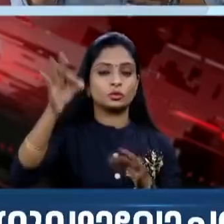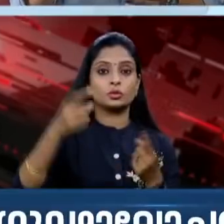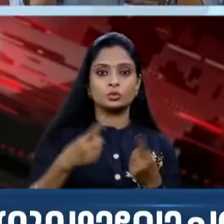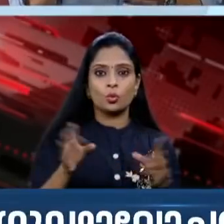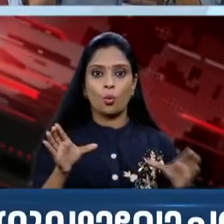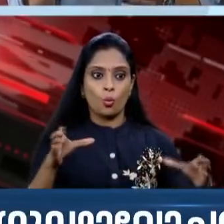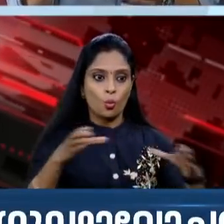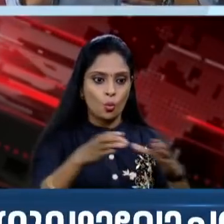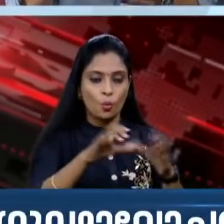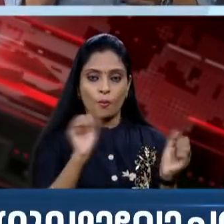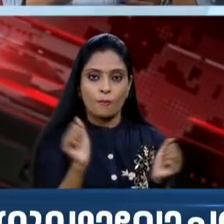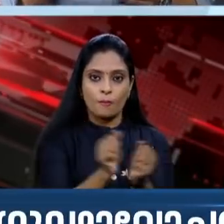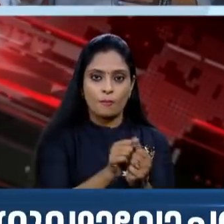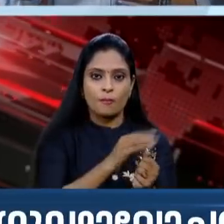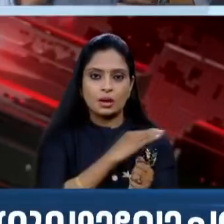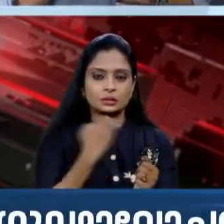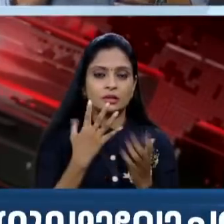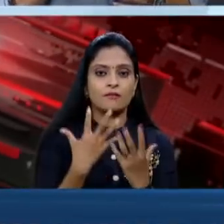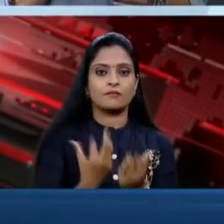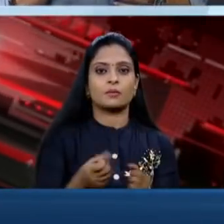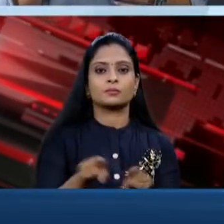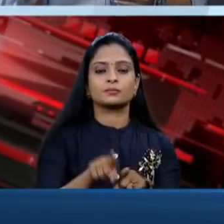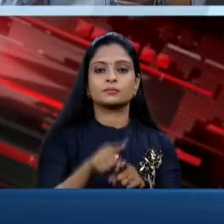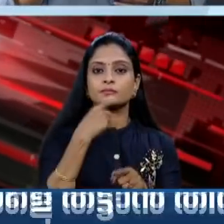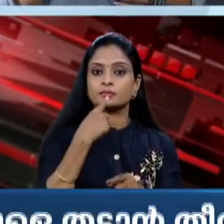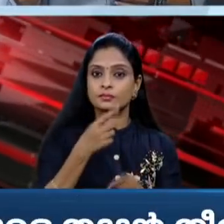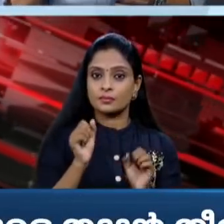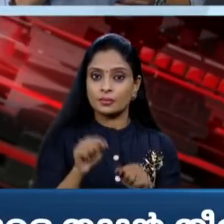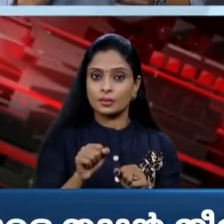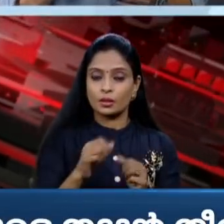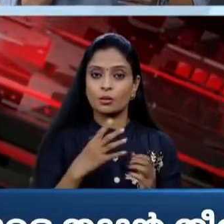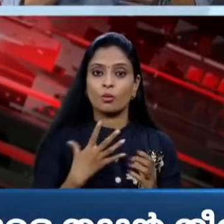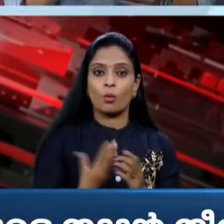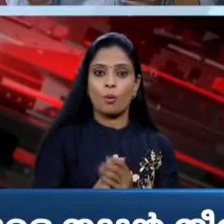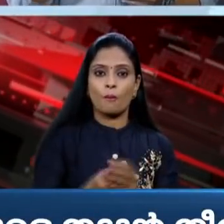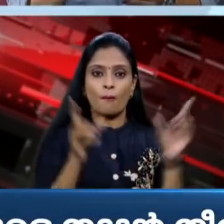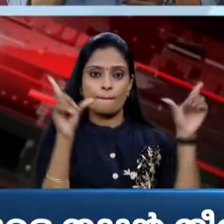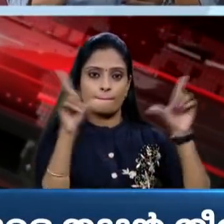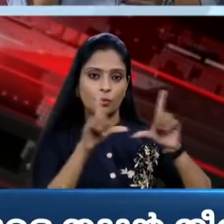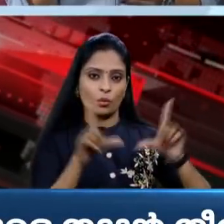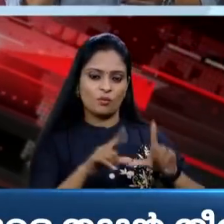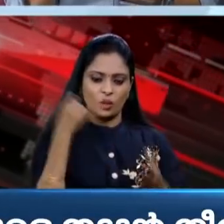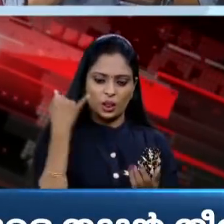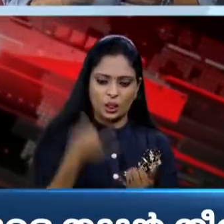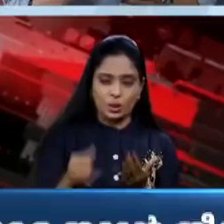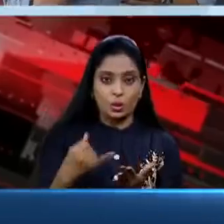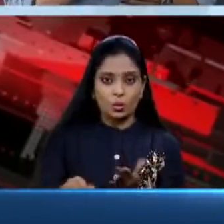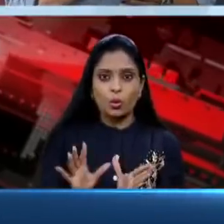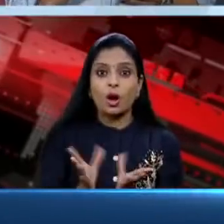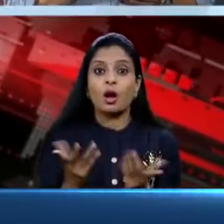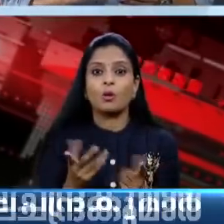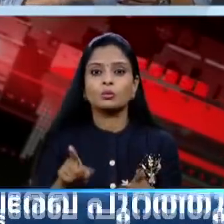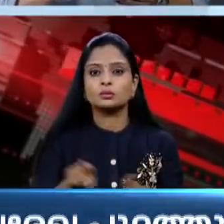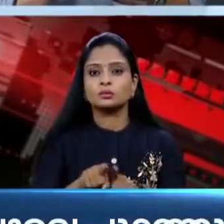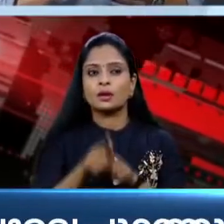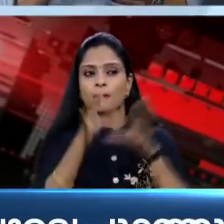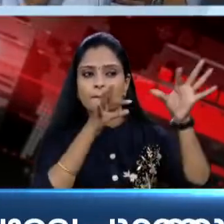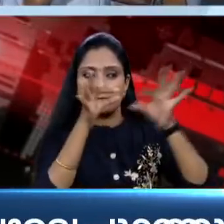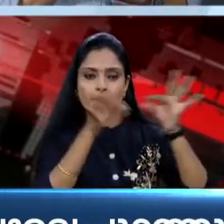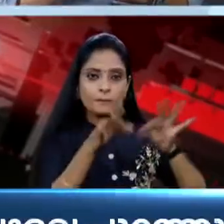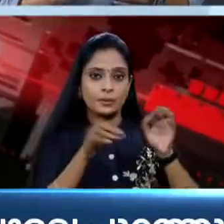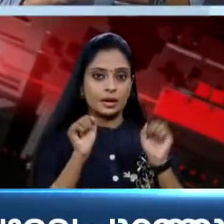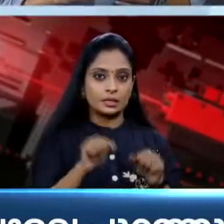വേണം ഒരാളെ തട്ടാൻ എന്ന് പറയുകയും ചെയ്യുന്നു. അതോടൊപ്പം തന്നെ ഇതിൻ്റെ തെളിവ് നശിപ്പിക്കുന്നത് എങ്ങനെ എന്ന് വിശദീകരിക്കുകയാണ് അനൂപ്